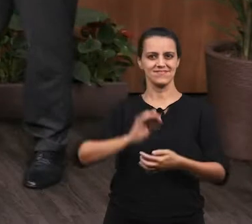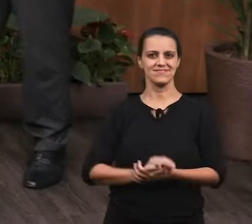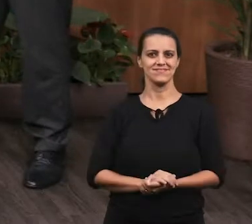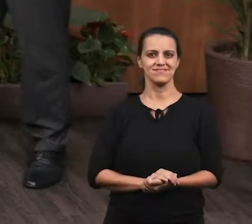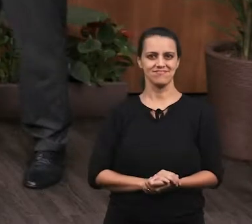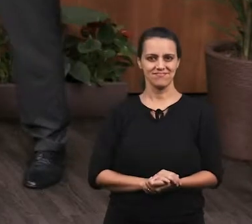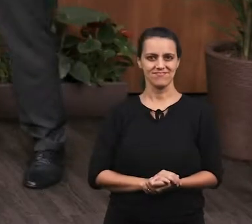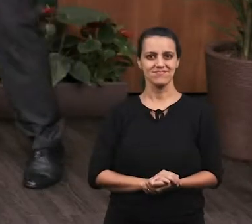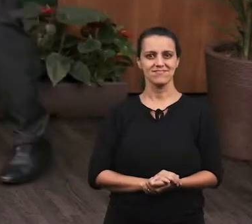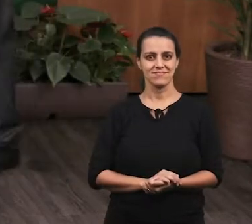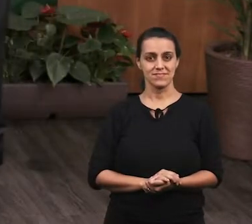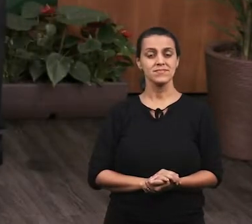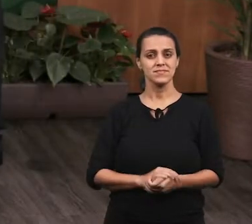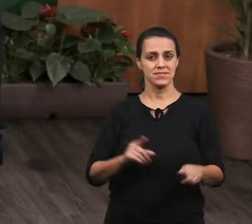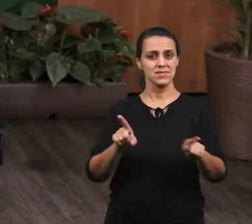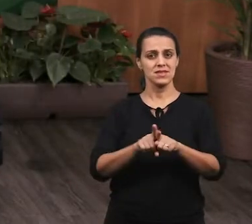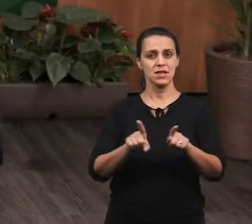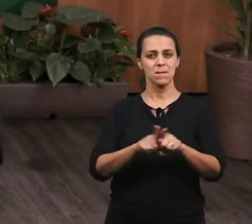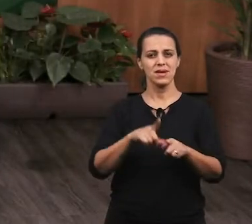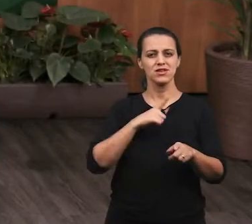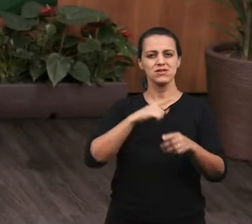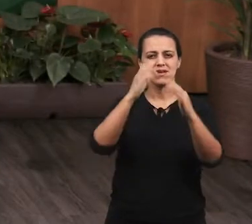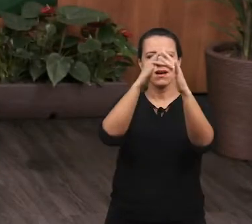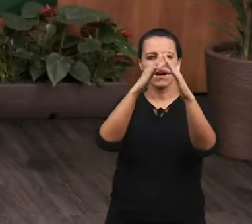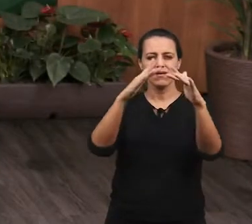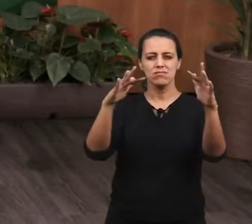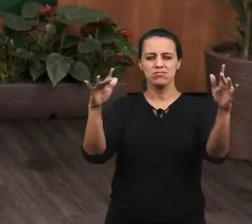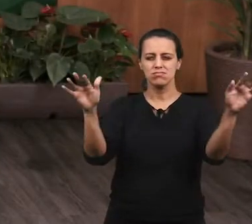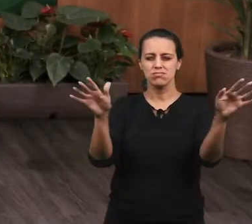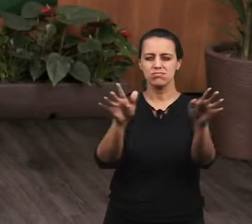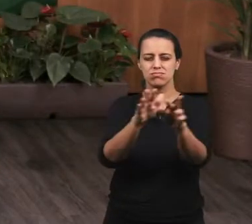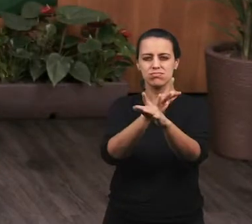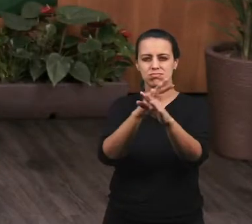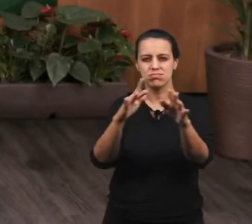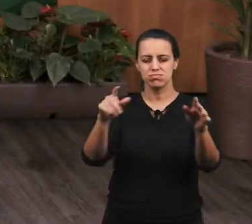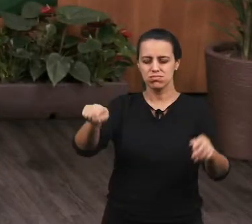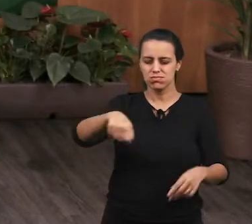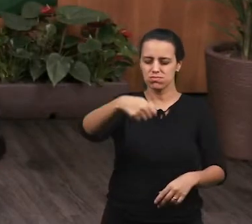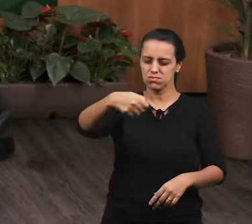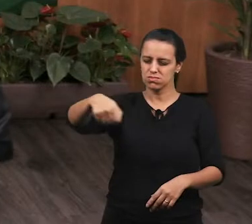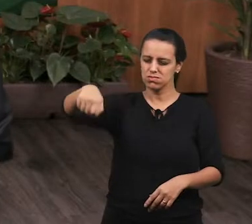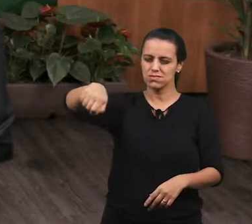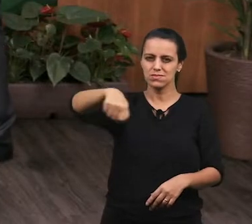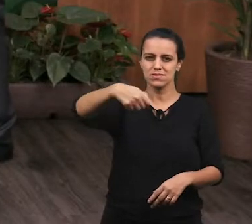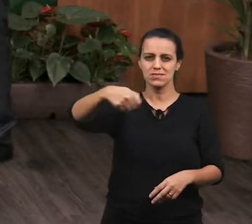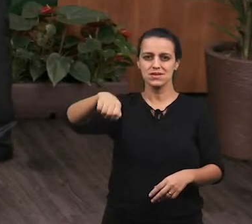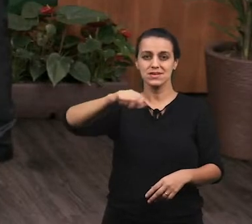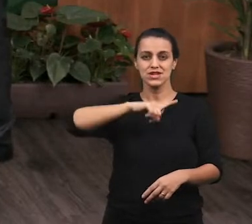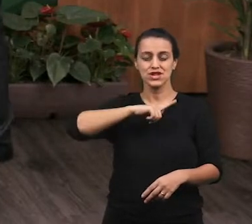Святого. И этот жертвенник, кадиль или жертвенник